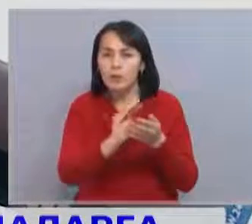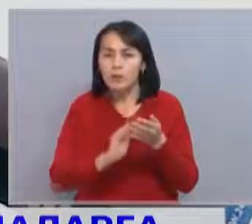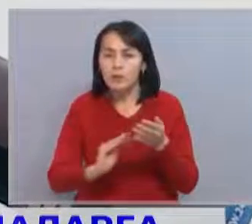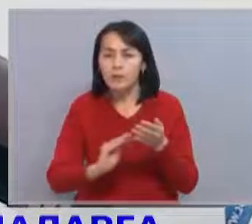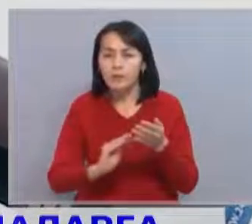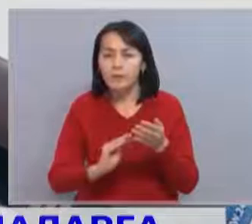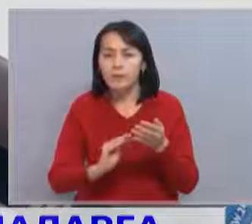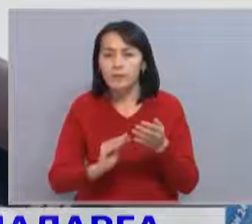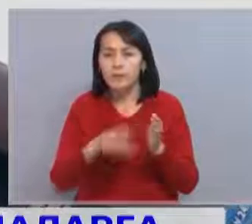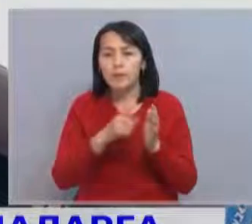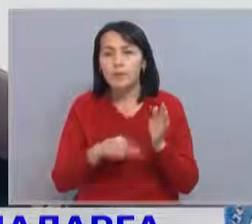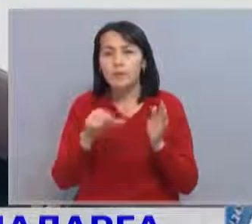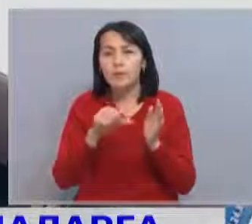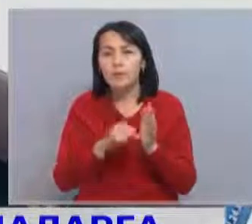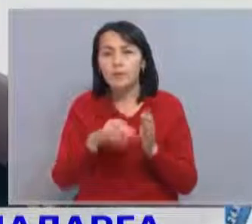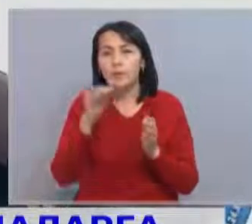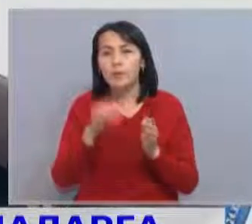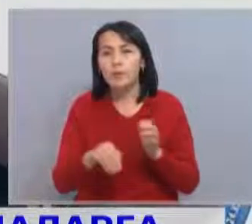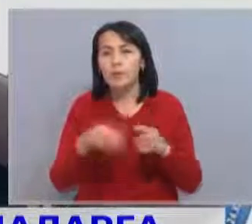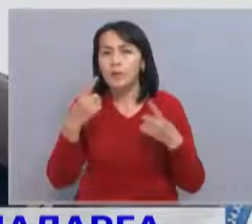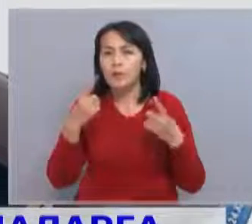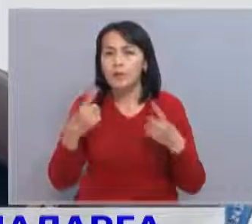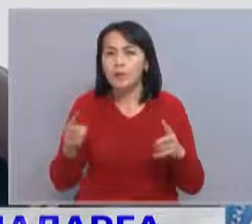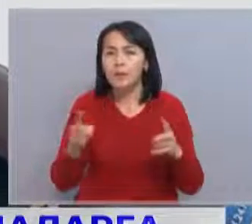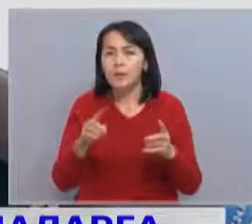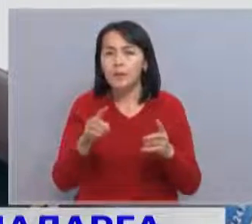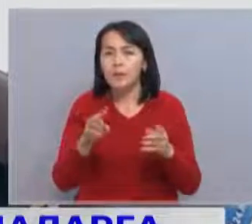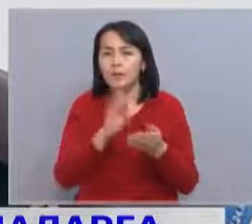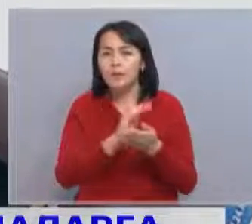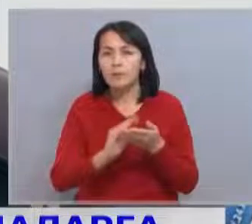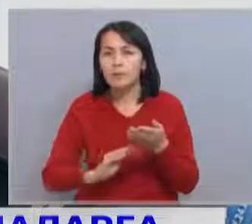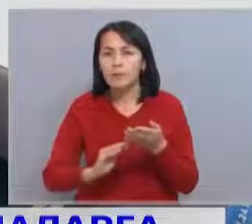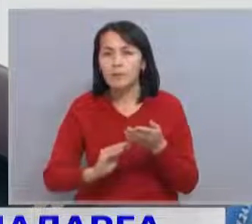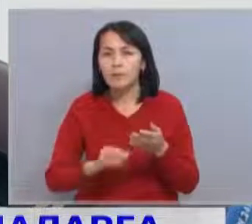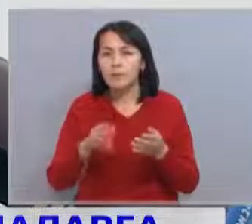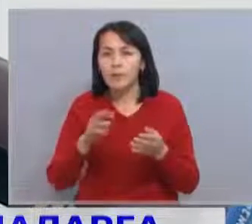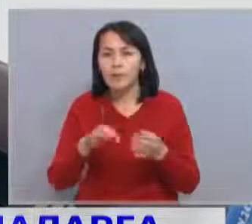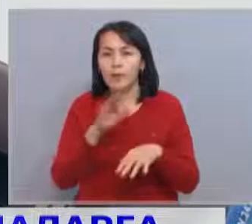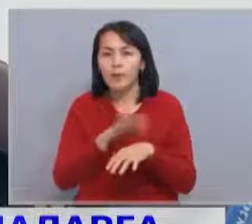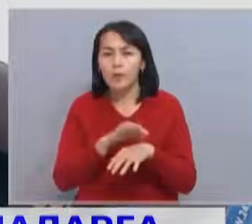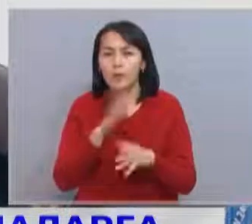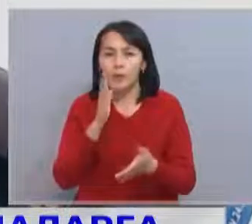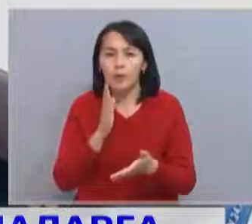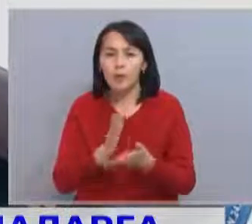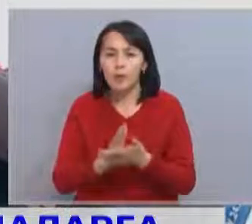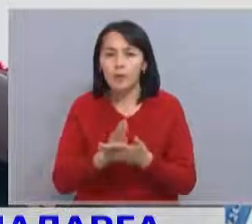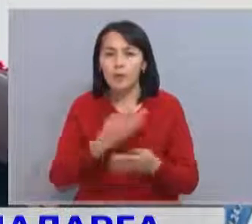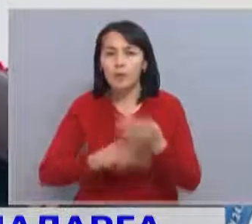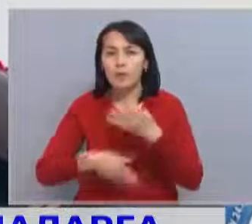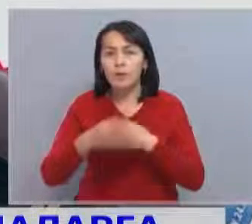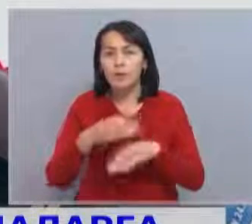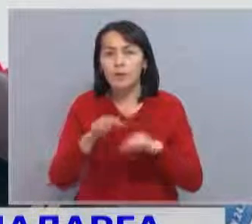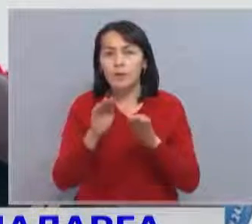статус. Ал 76 мыңы вне статуса дейді. Яғни ақаулықтары бар дейді, с ограниченными возможностями здоровья